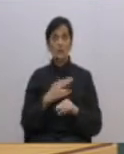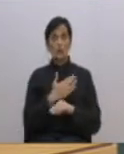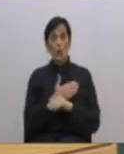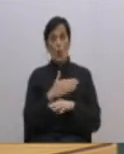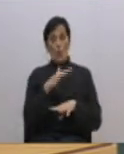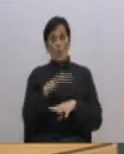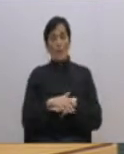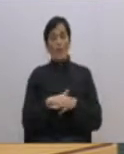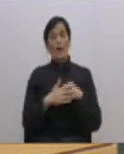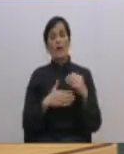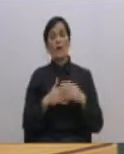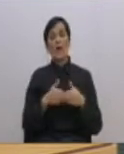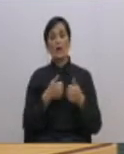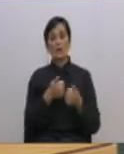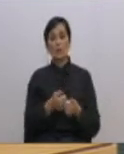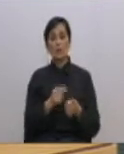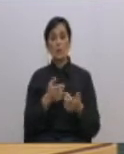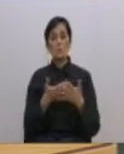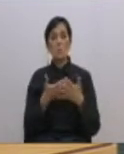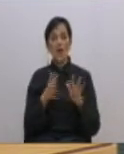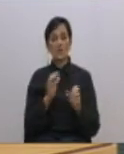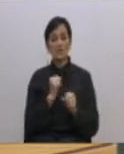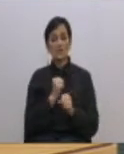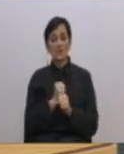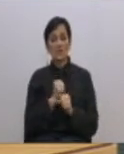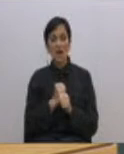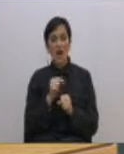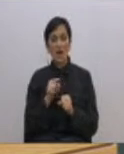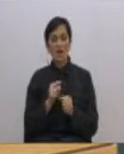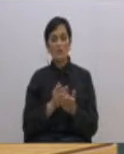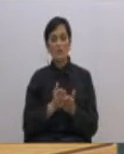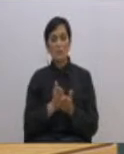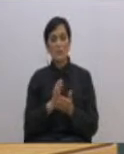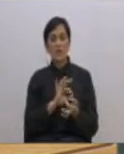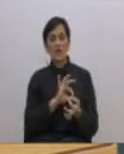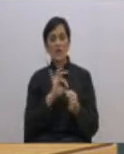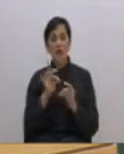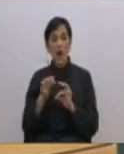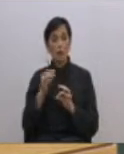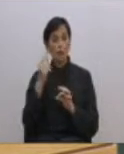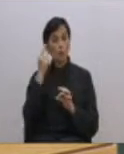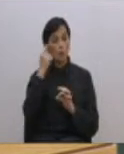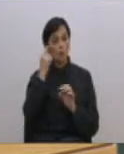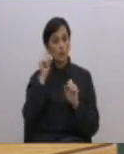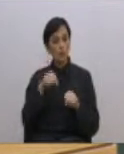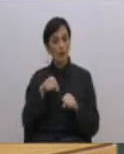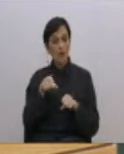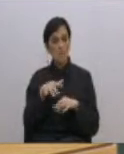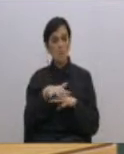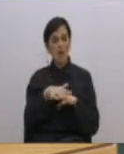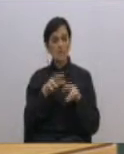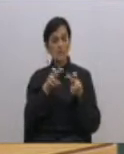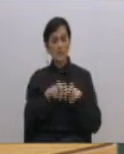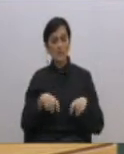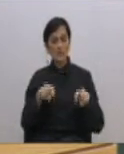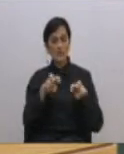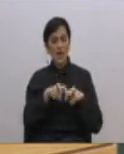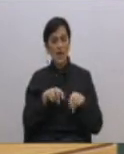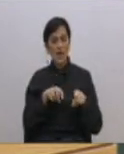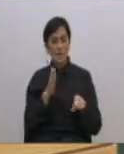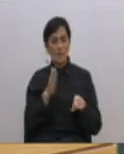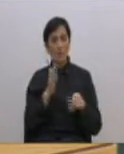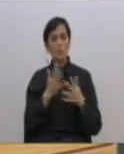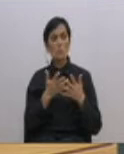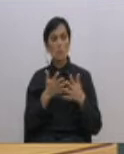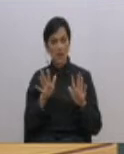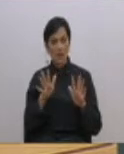ხელს შეუწყობს, რომ უფრო მეტი გაკეთდეს ამ მიმართულებით და გარკვეული უნარები, რომელიც ბაზრის კვლევასთან არის, ეს თუ არის